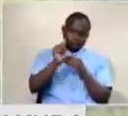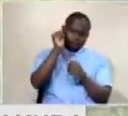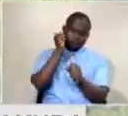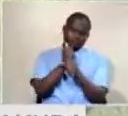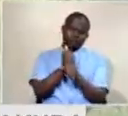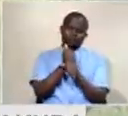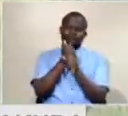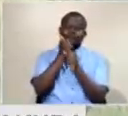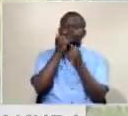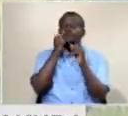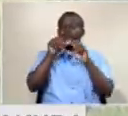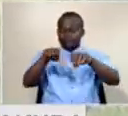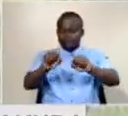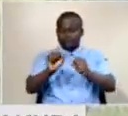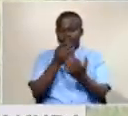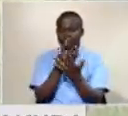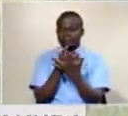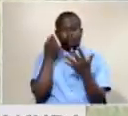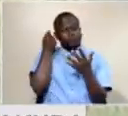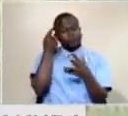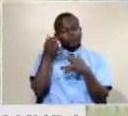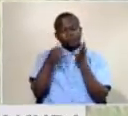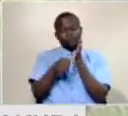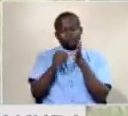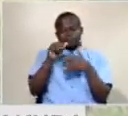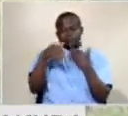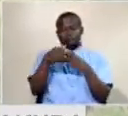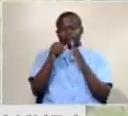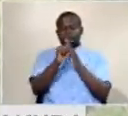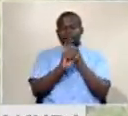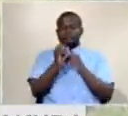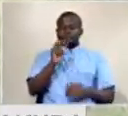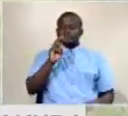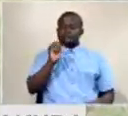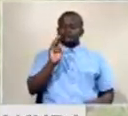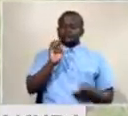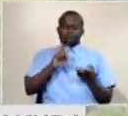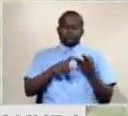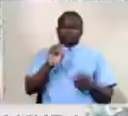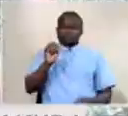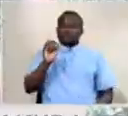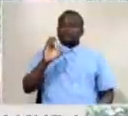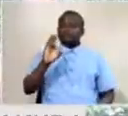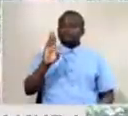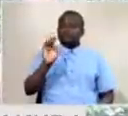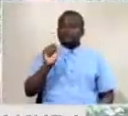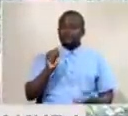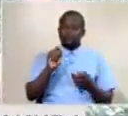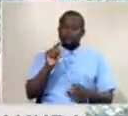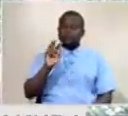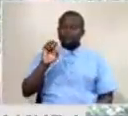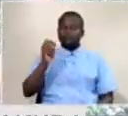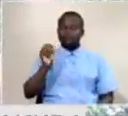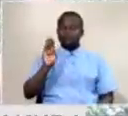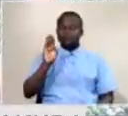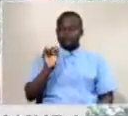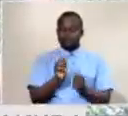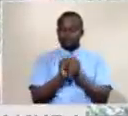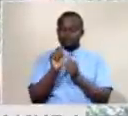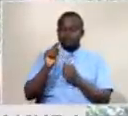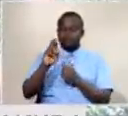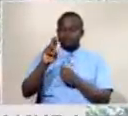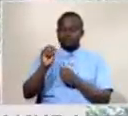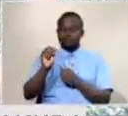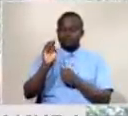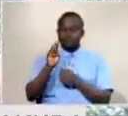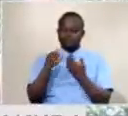babikoze babifashe bashobora gufungwa. Icyo kibazo rero muri mirenge ya Mahembe, Macuwa, Kirimbi na Karambi ni ikibazo tumaze kumenya kandi